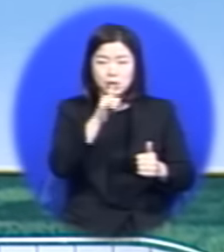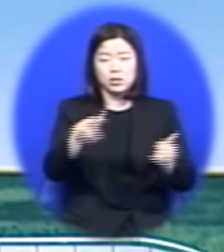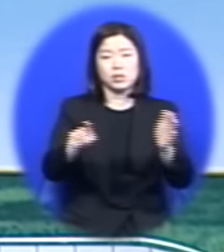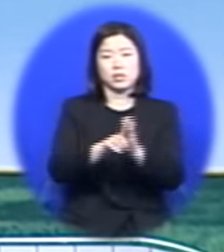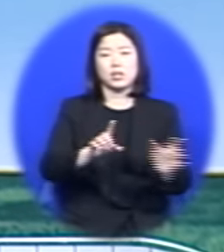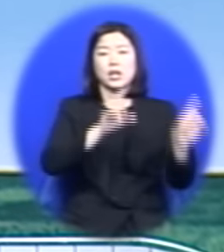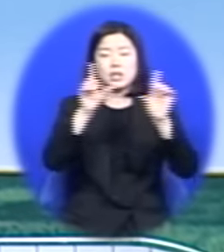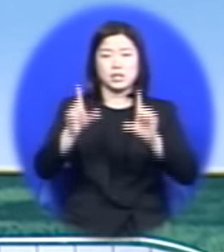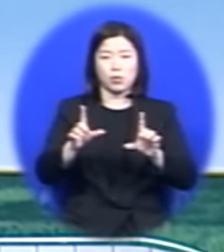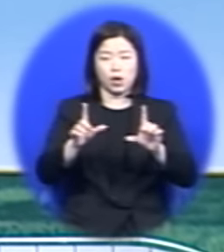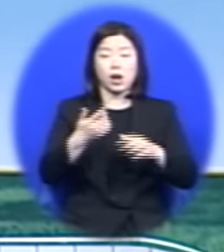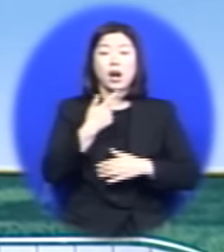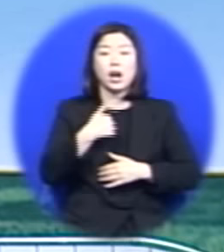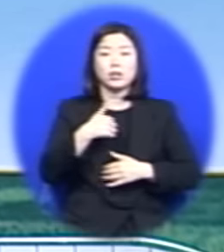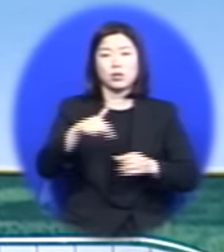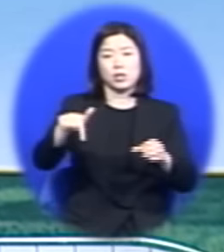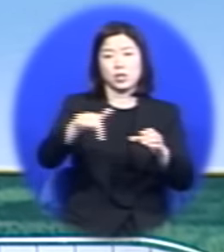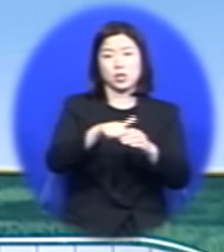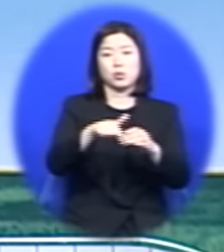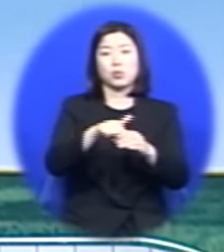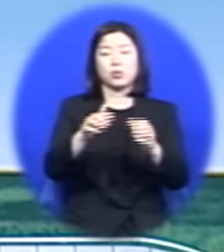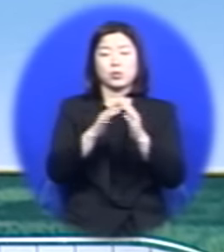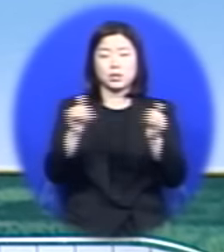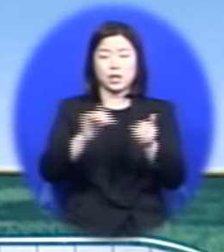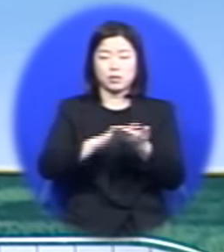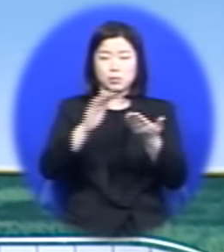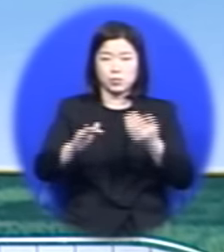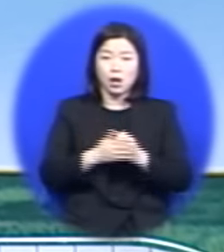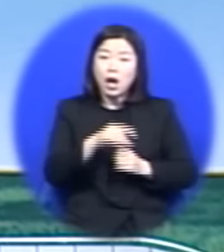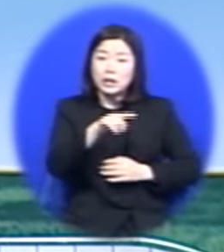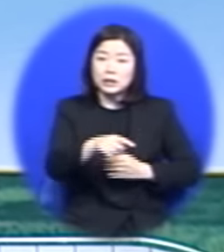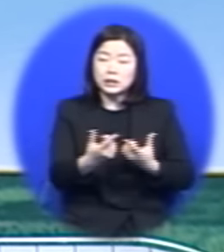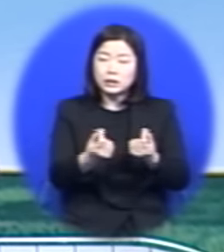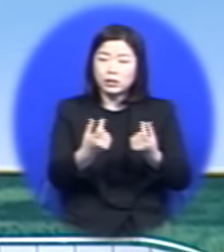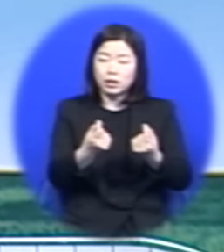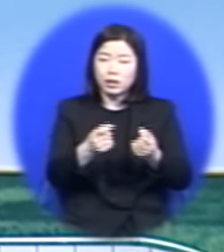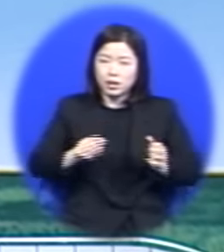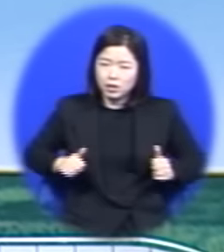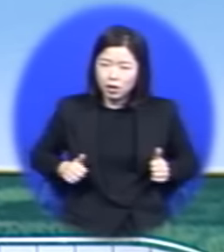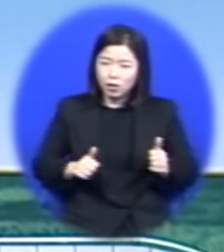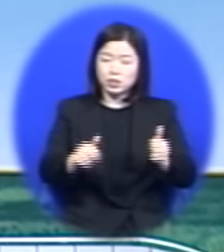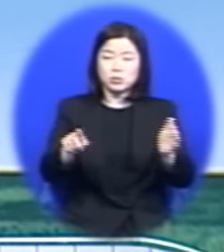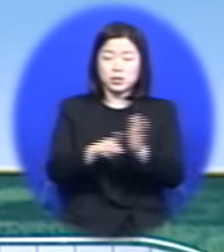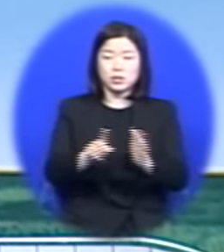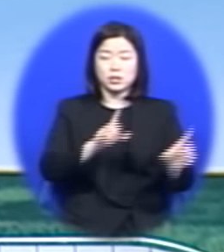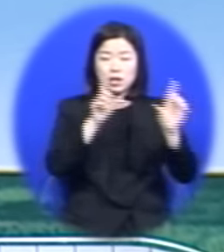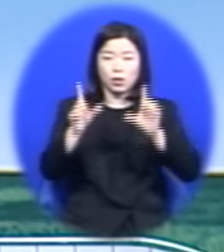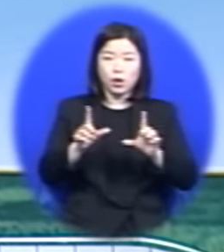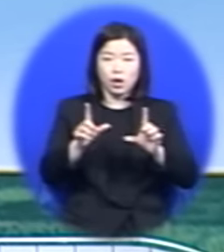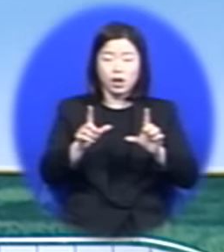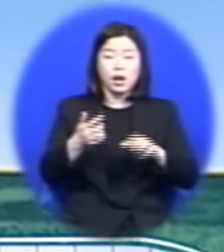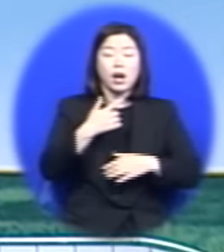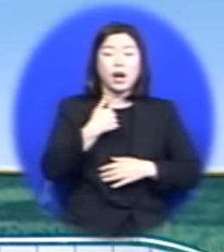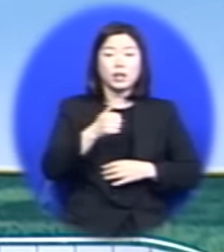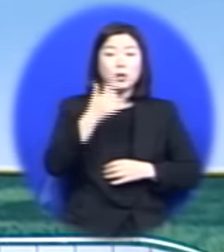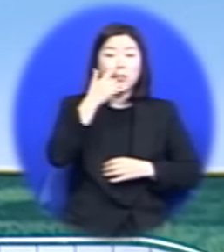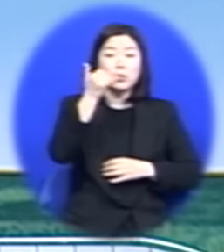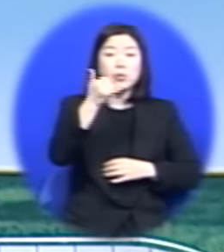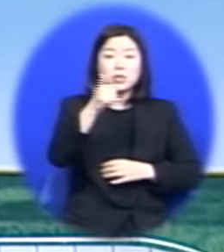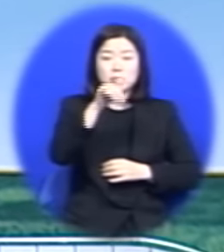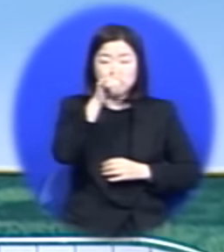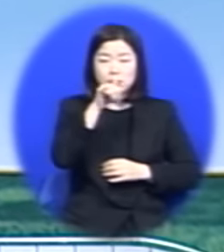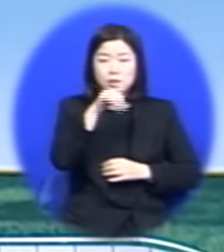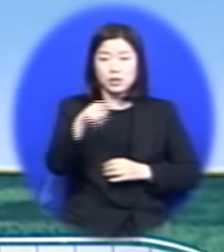신앙생활 하시던 교인이에요. 그렇게 열심히 신앙생활 하던 부모님을 둔 아들이 어떻게 이런